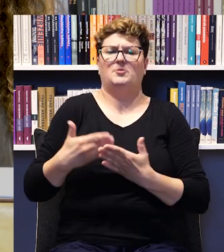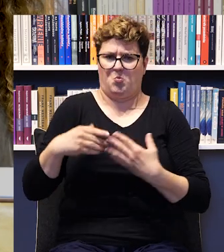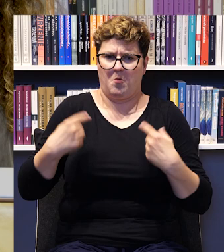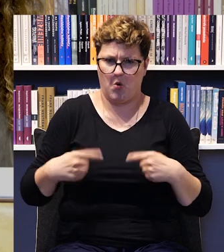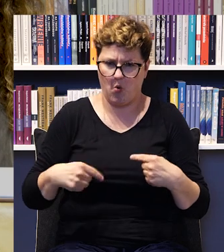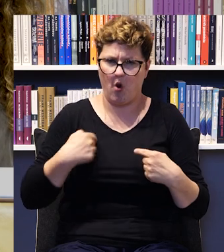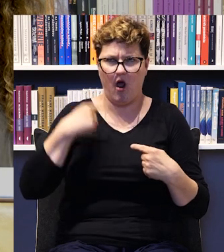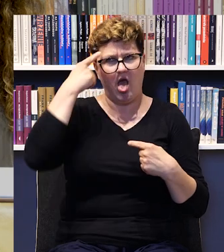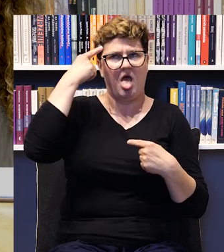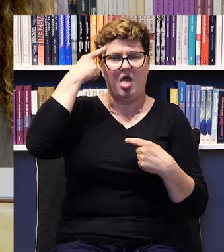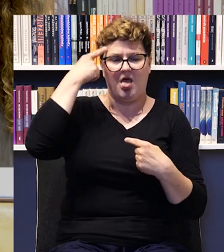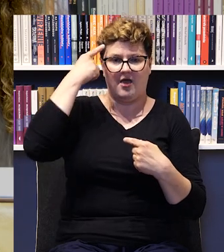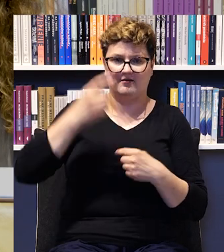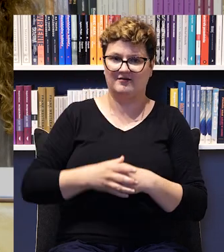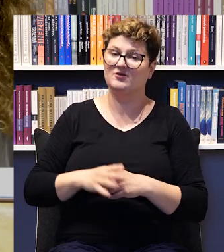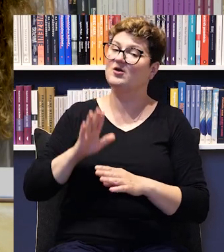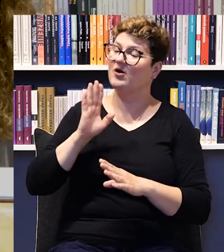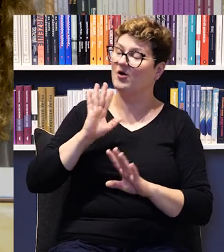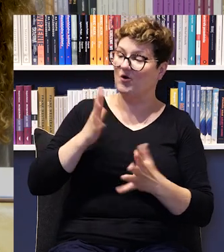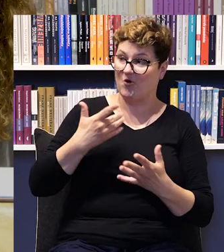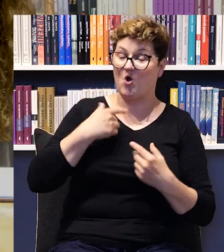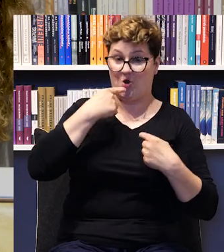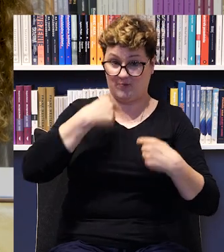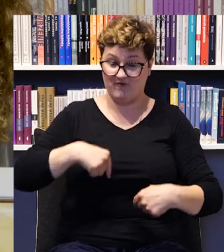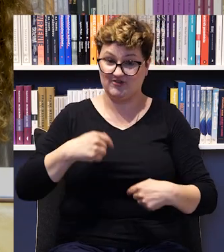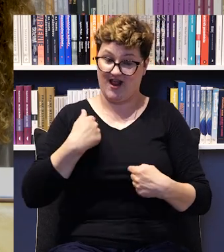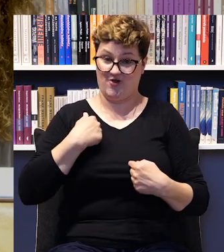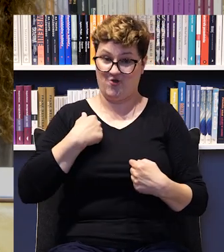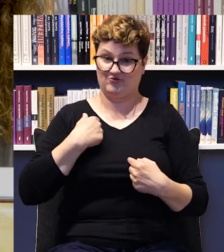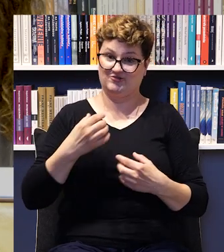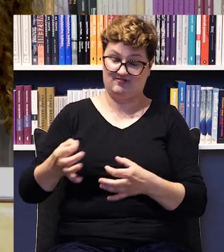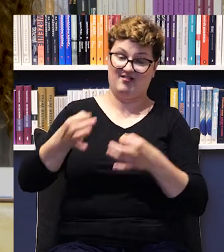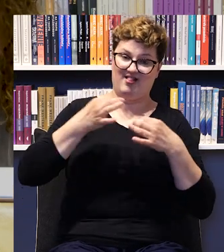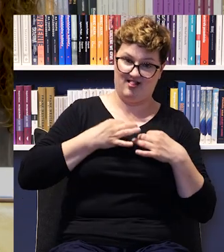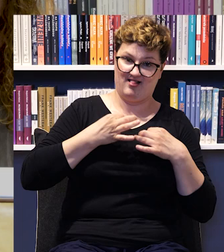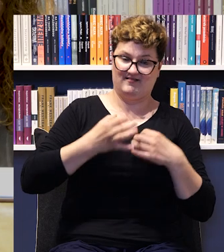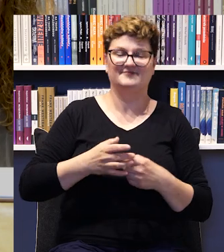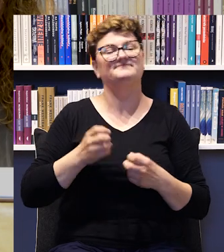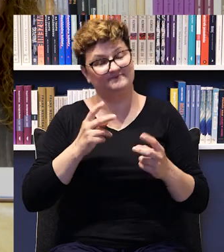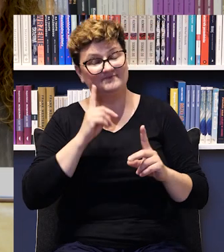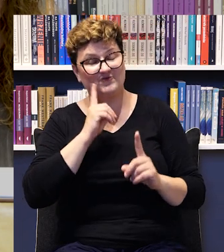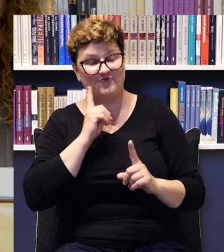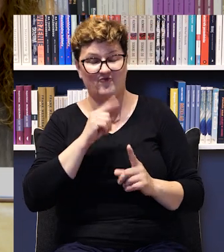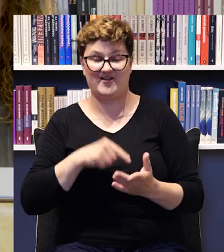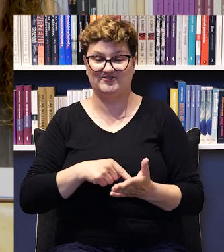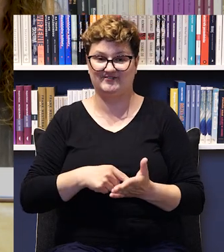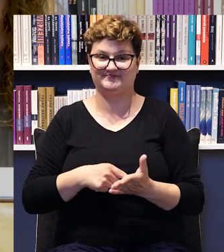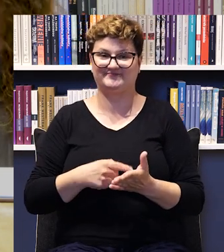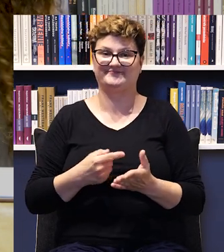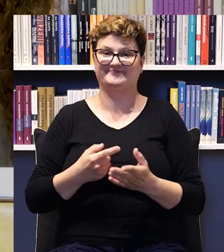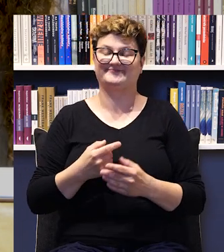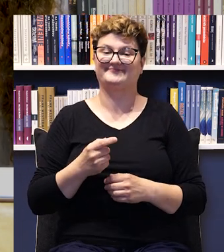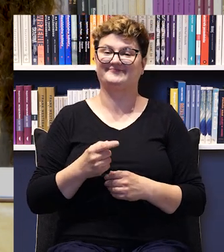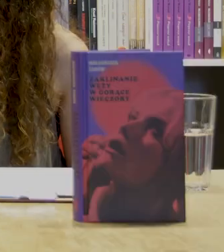zrobiłam? No ale to jest wciąż przejmowanie na siebie odpowiedzialności za cały system. No właśnie, no nie, że jakby, że to jest, wydaje mi się, że ona jest